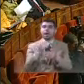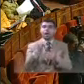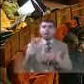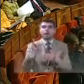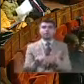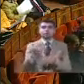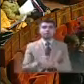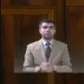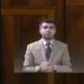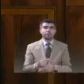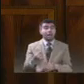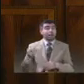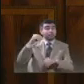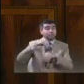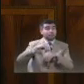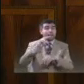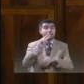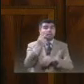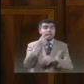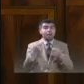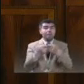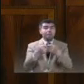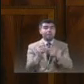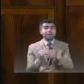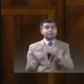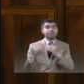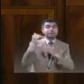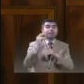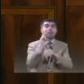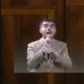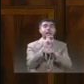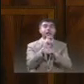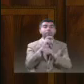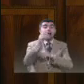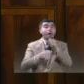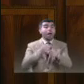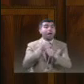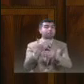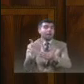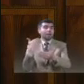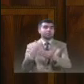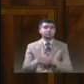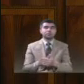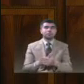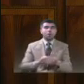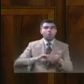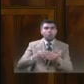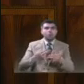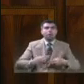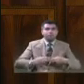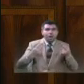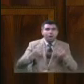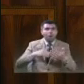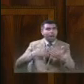ثم سأستعرض ثانيا أسباب ارتفاع مديونية المغرب خلال السنوات الأخيرة، وسأوضح في